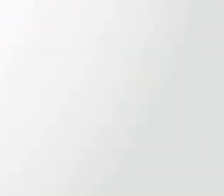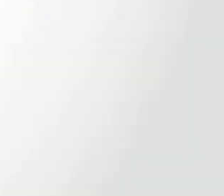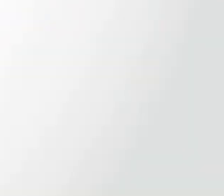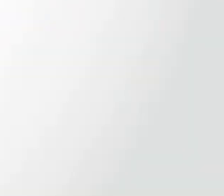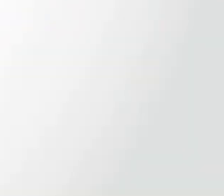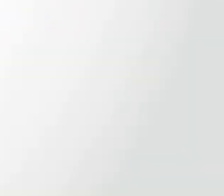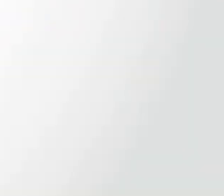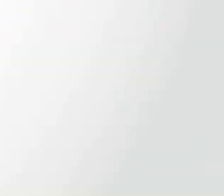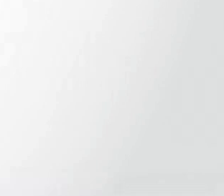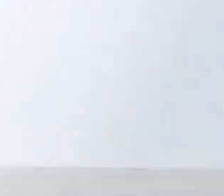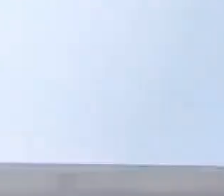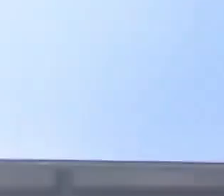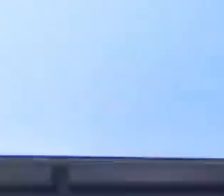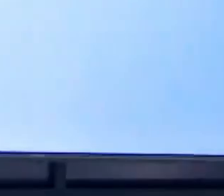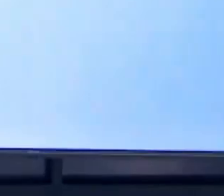KPM.